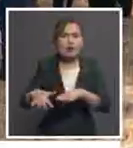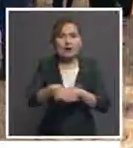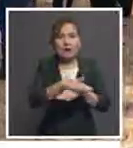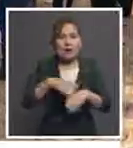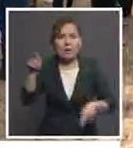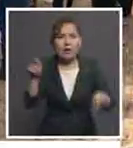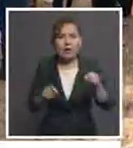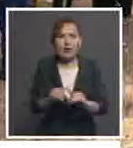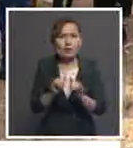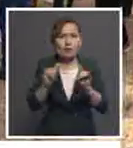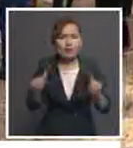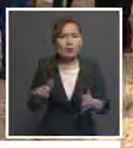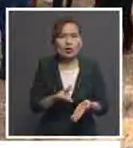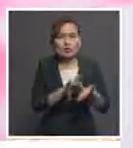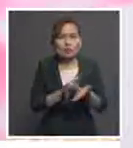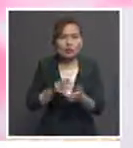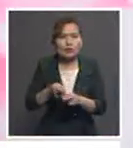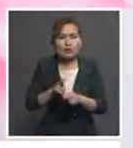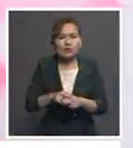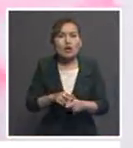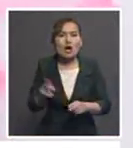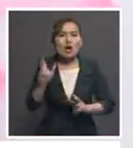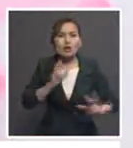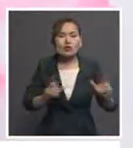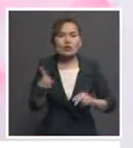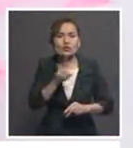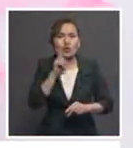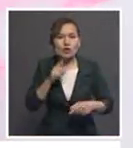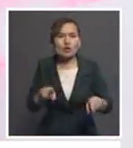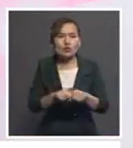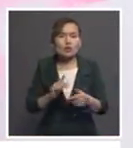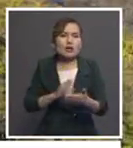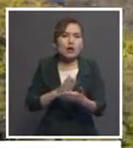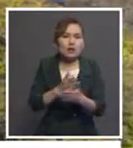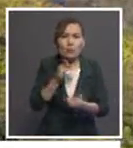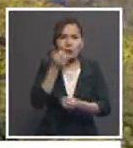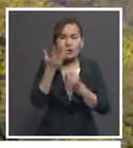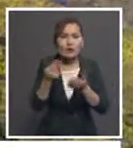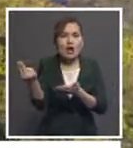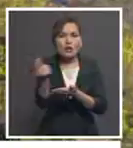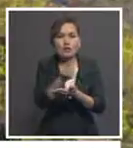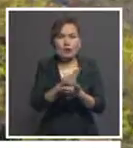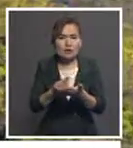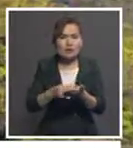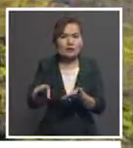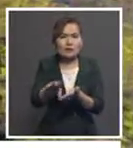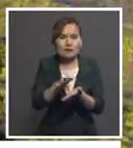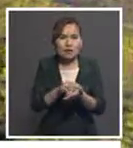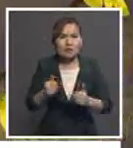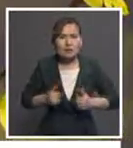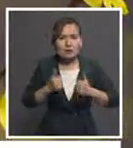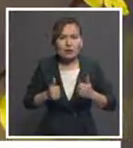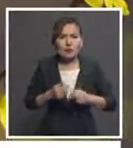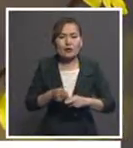барып жатырғандардың қарасы көп. Тіптен студенттер осы гүлдердің арасына барып, айналадағы сұлулықтың айнымастай суретін салып жатыр.